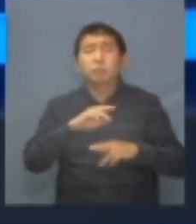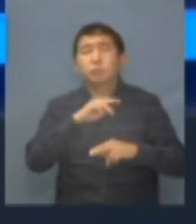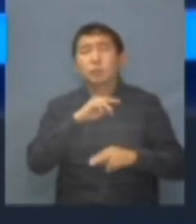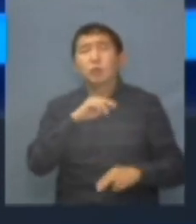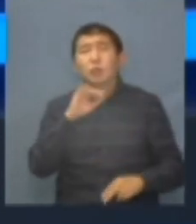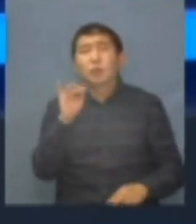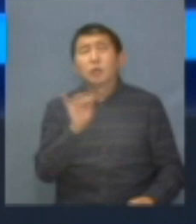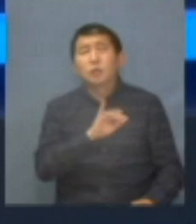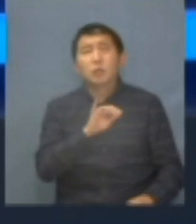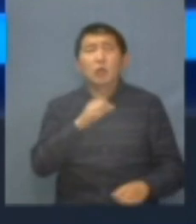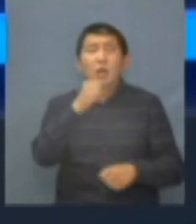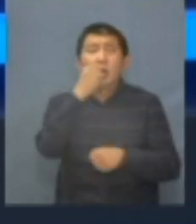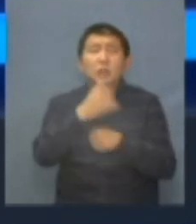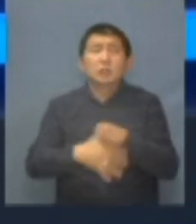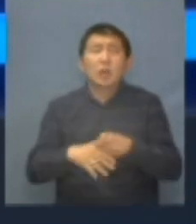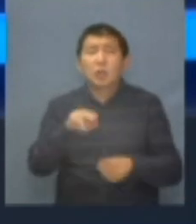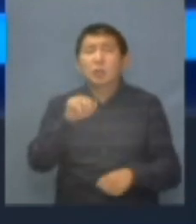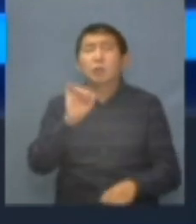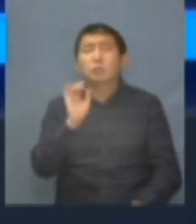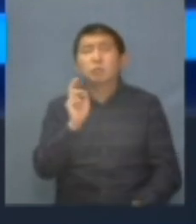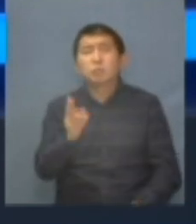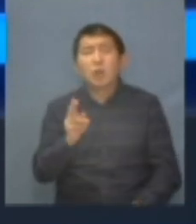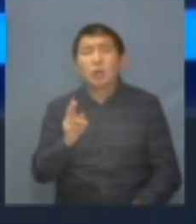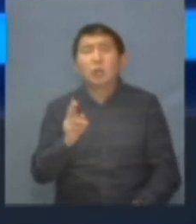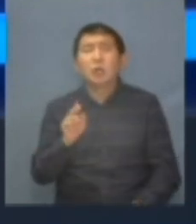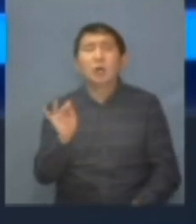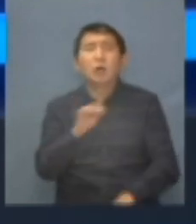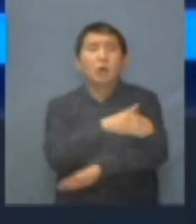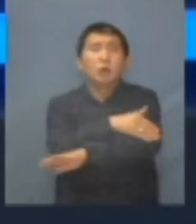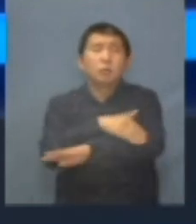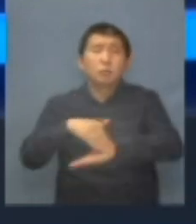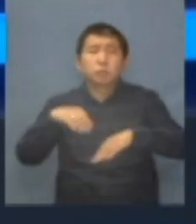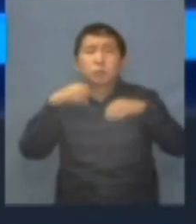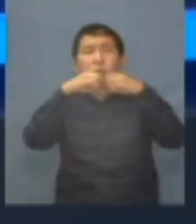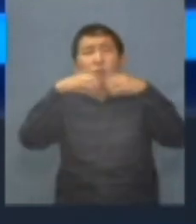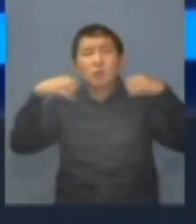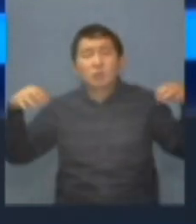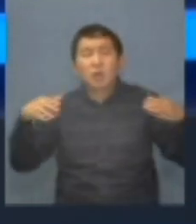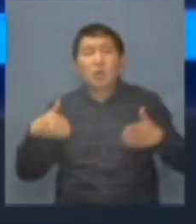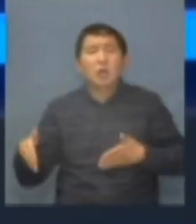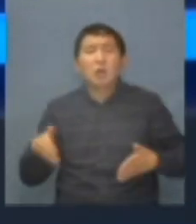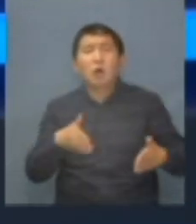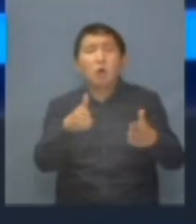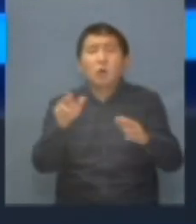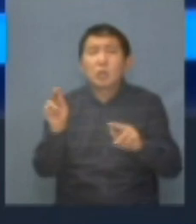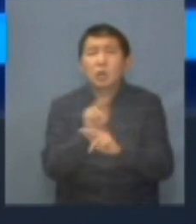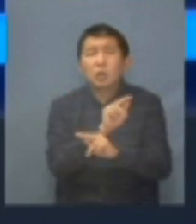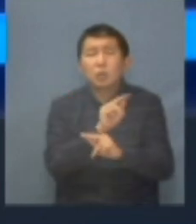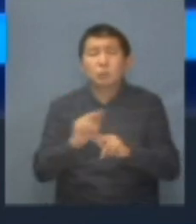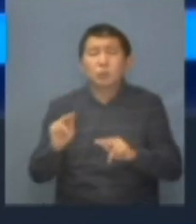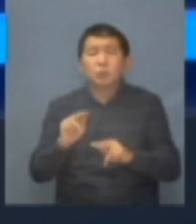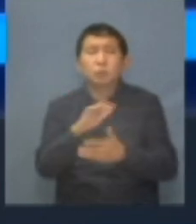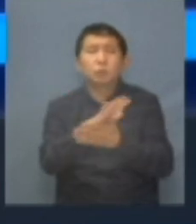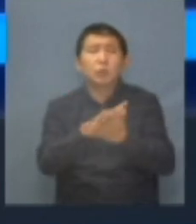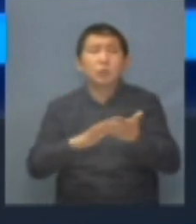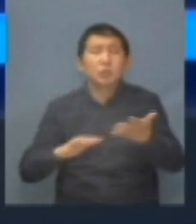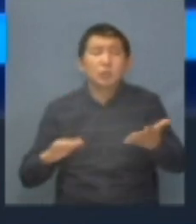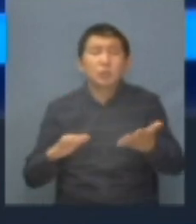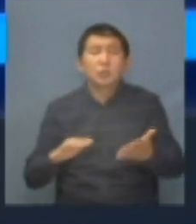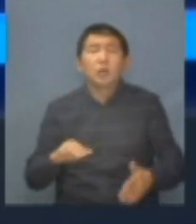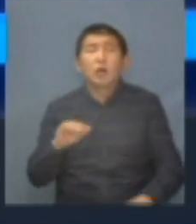қатар, орталық саябақты қалпына келтіру, көшелерді жарықтандыру, жолдарды жөндеу сияқты жұмыс тоқтаусыз жүріп жатыр. Бұл